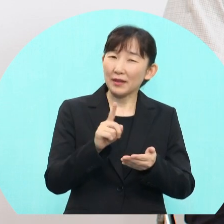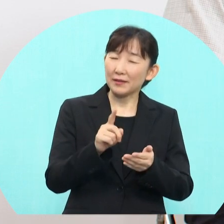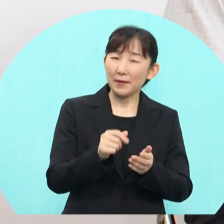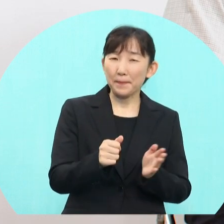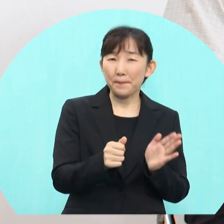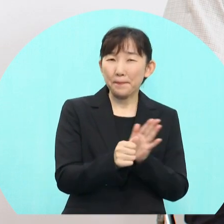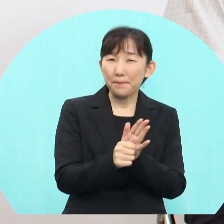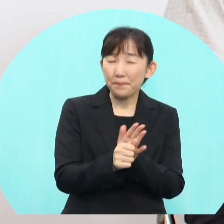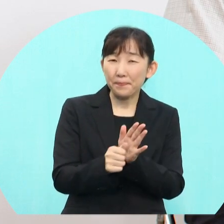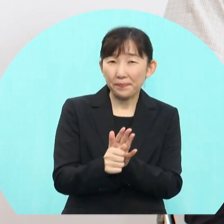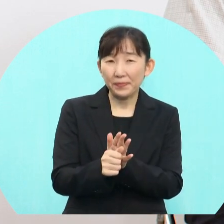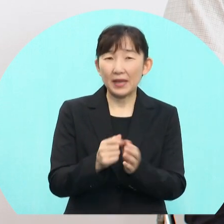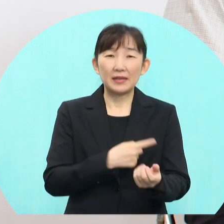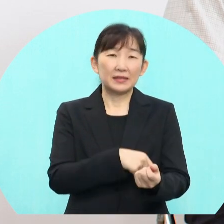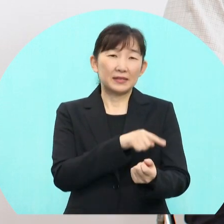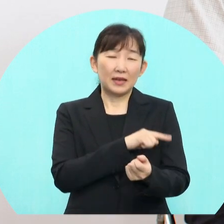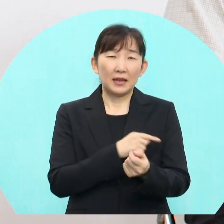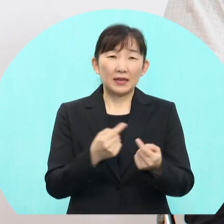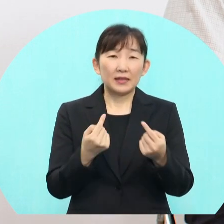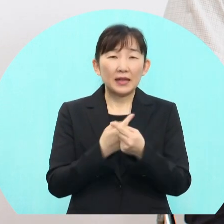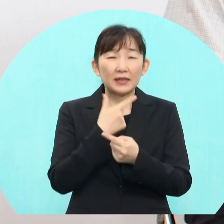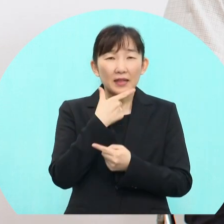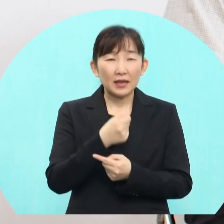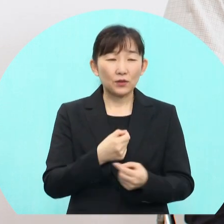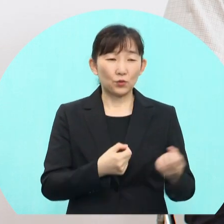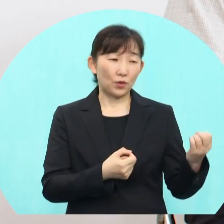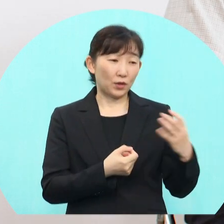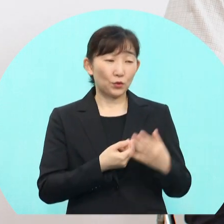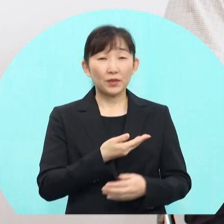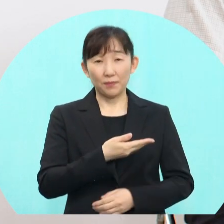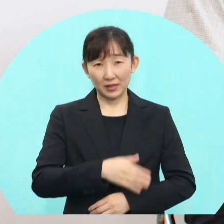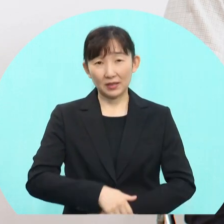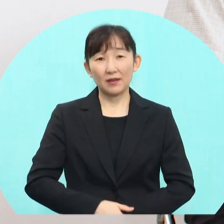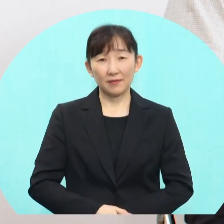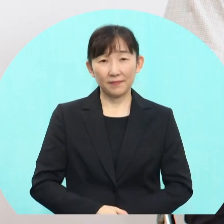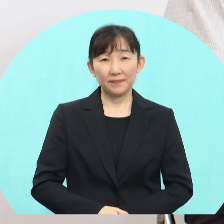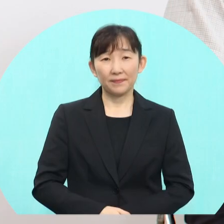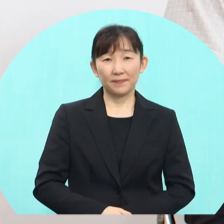そういうところに力になれたらいいなっていうことを言っていましたから。